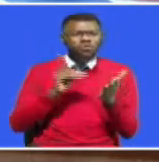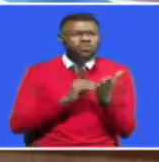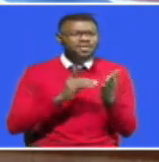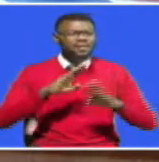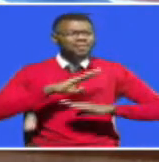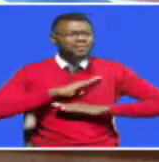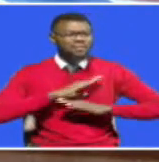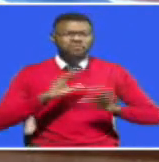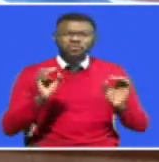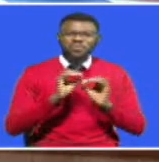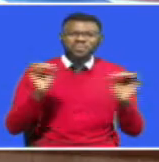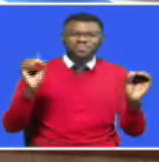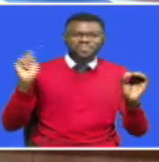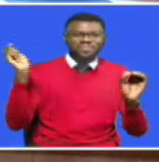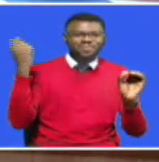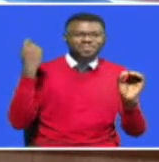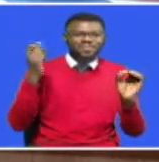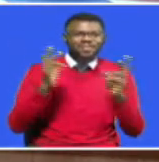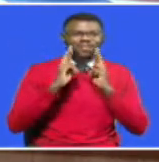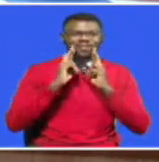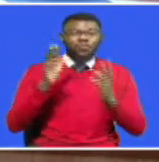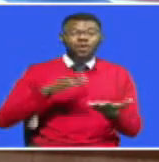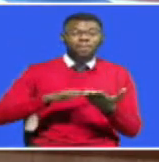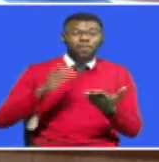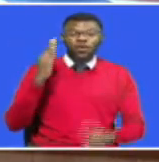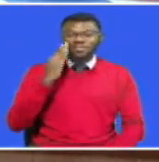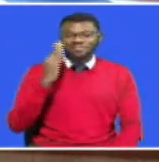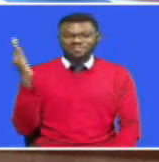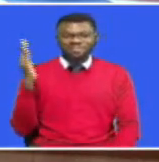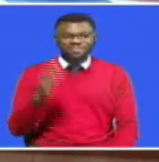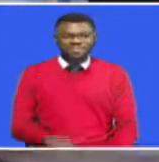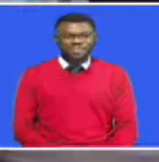hapa nchini. Beldino aliyaula na maelezo zaidi.